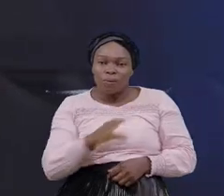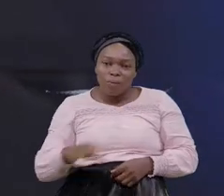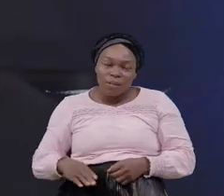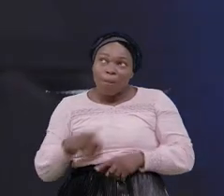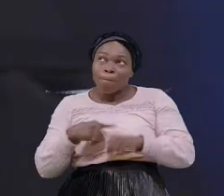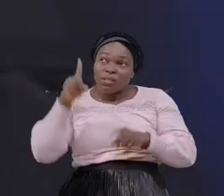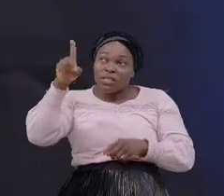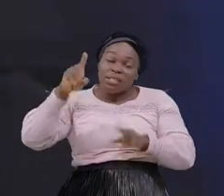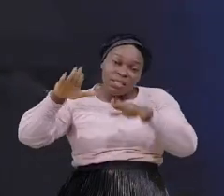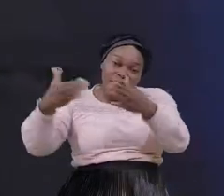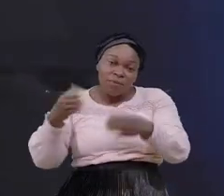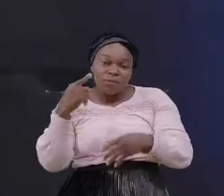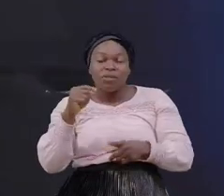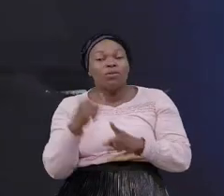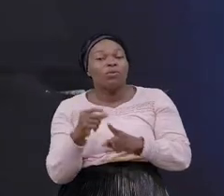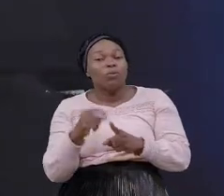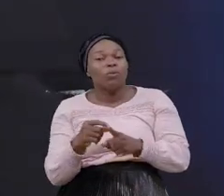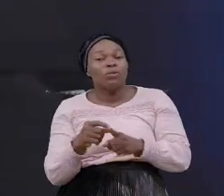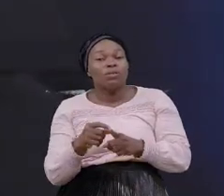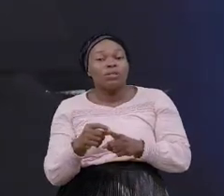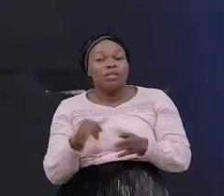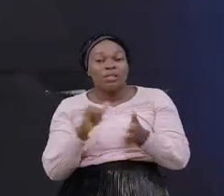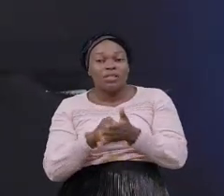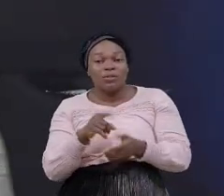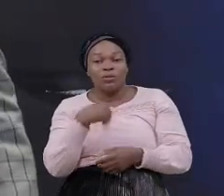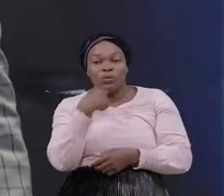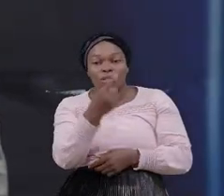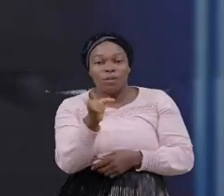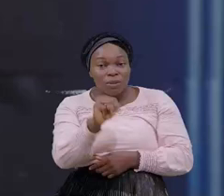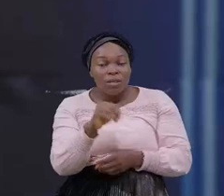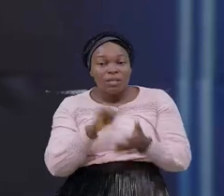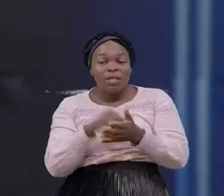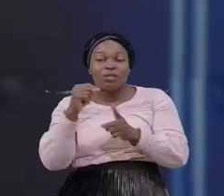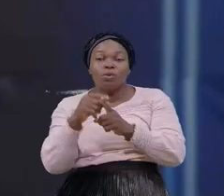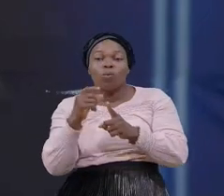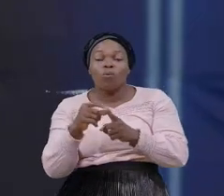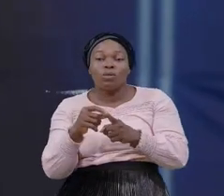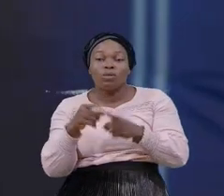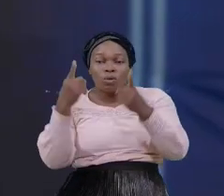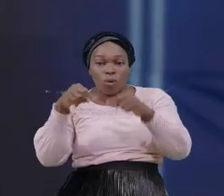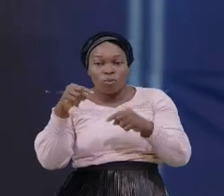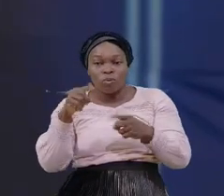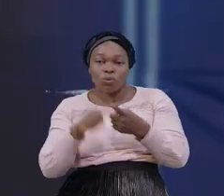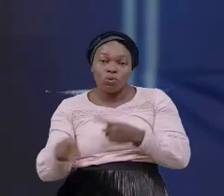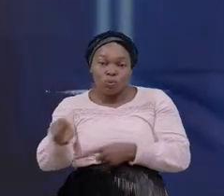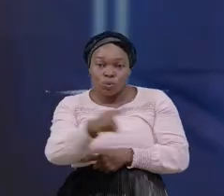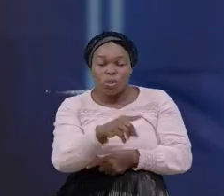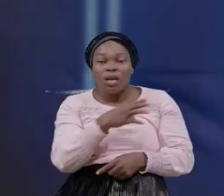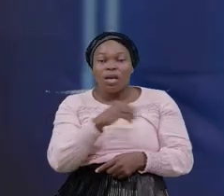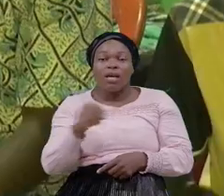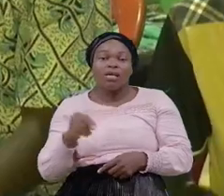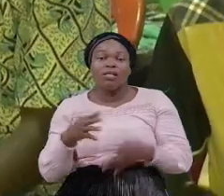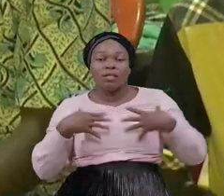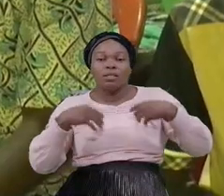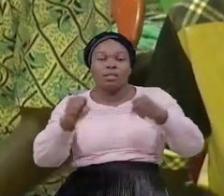la parole, dis-leur ceci. La parole vient de lui. Et quand la parole vous parvient,